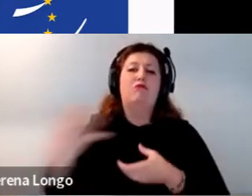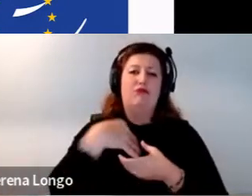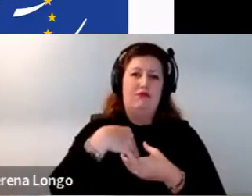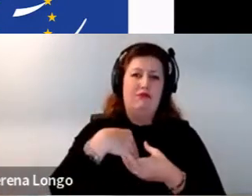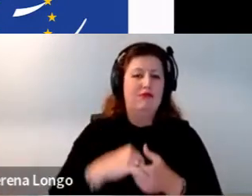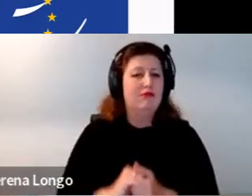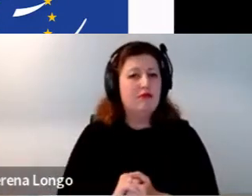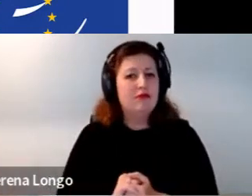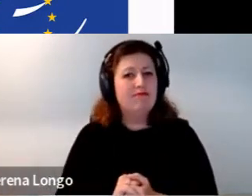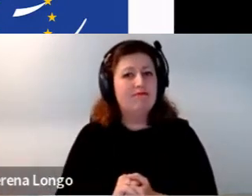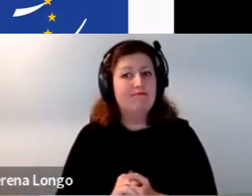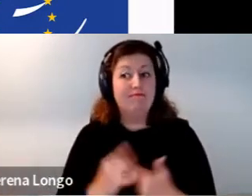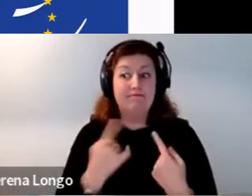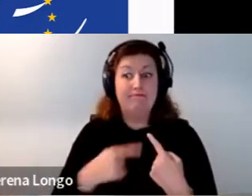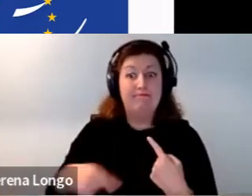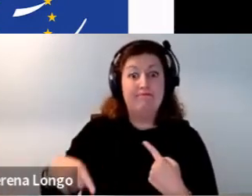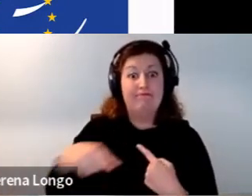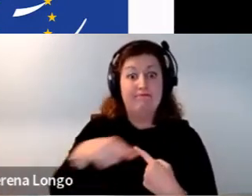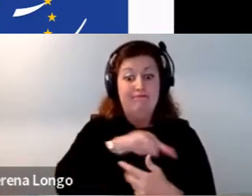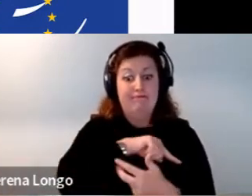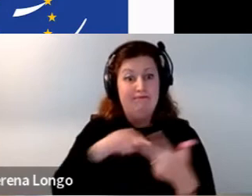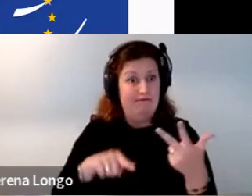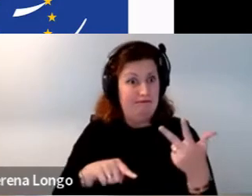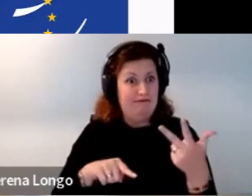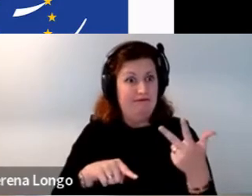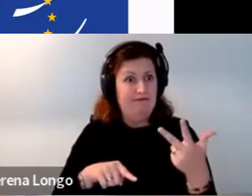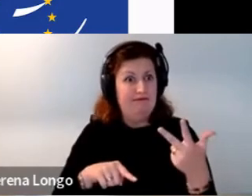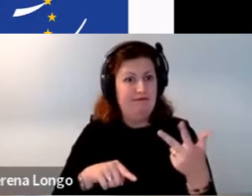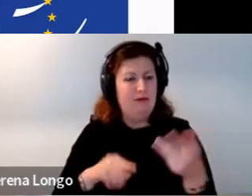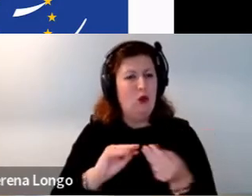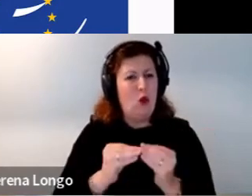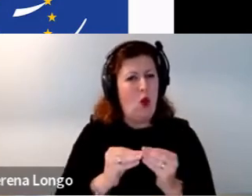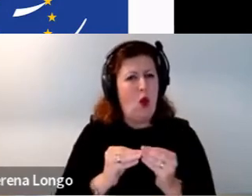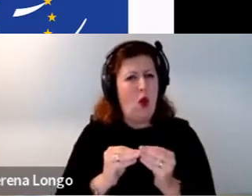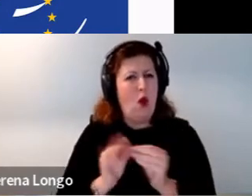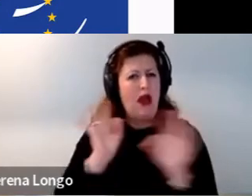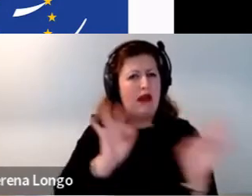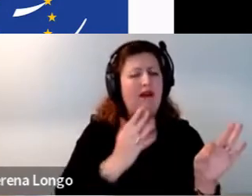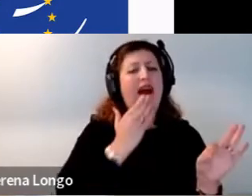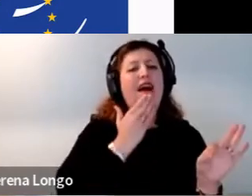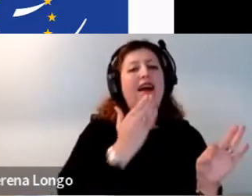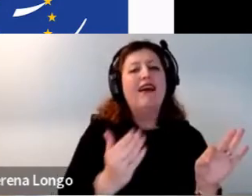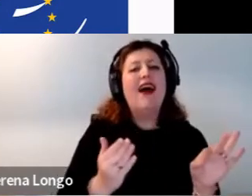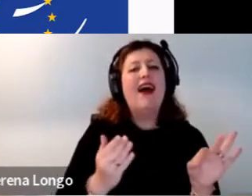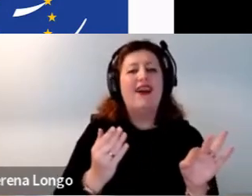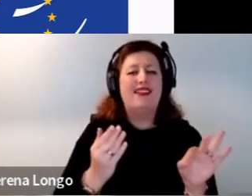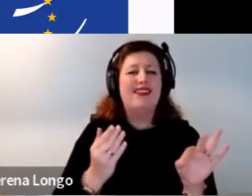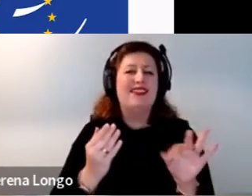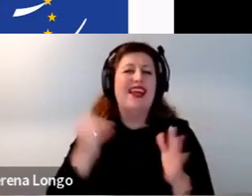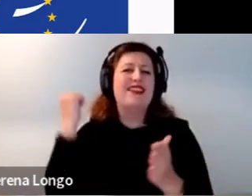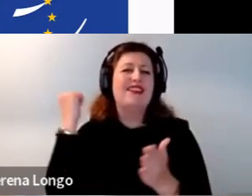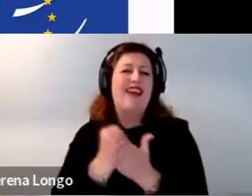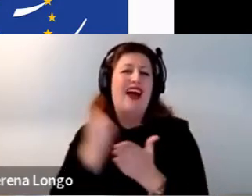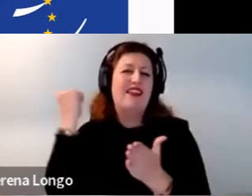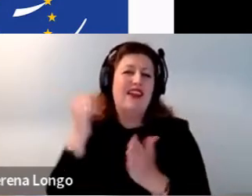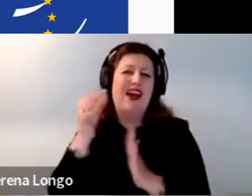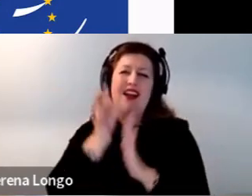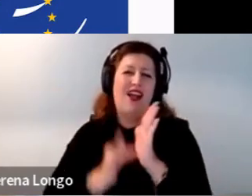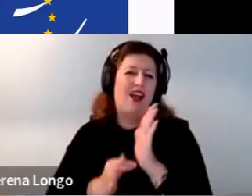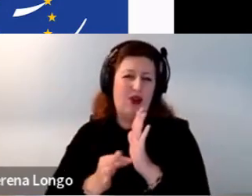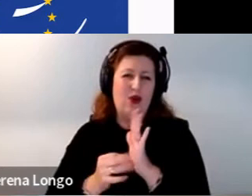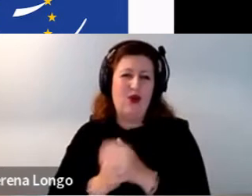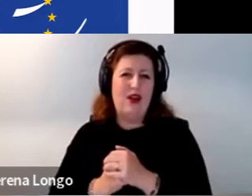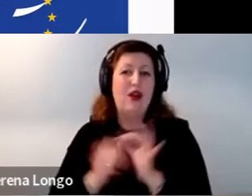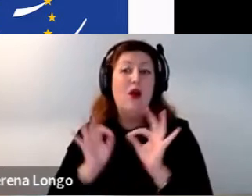questo conseguono le regole standard per il raggiungimento delle pari opportunità per i disabili,